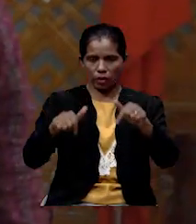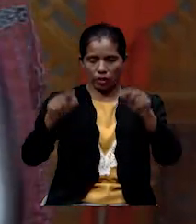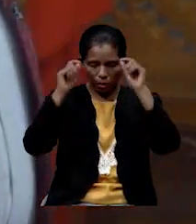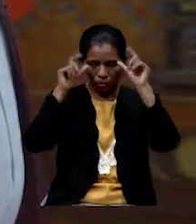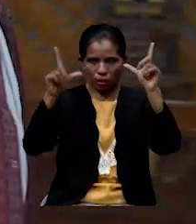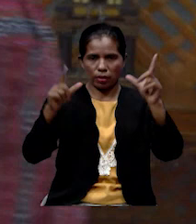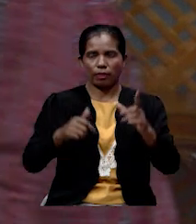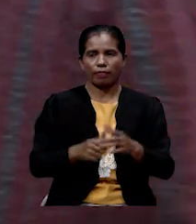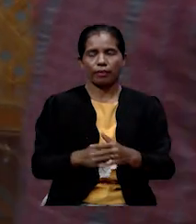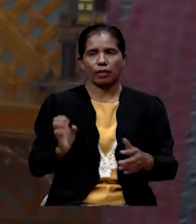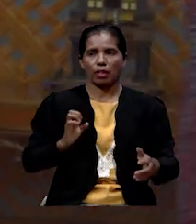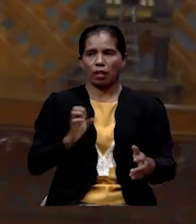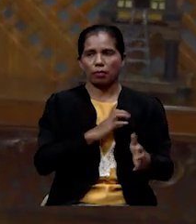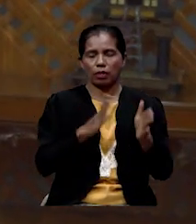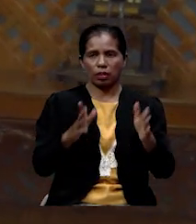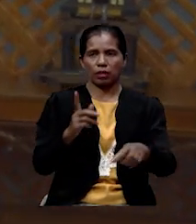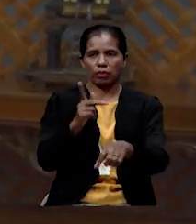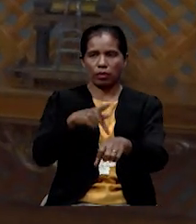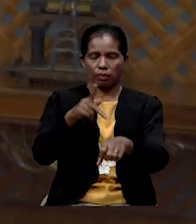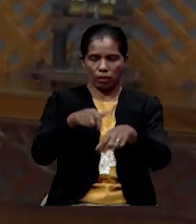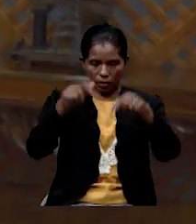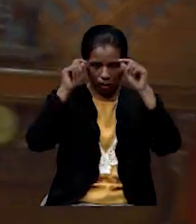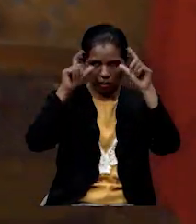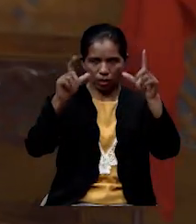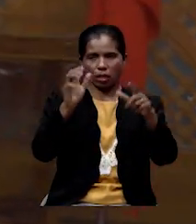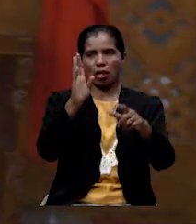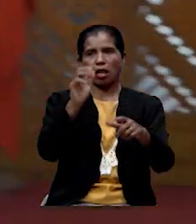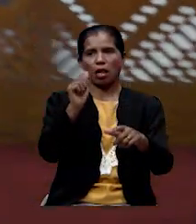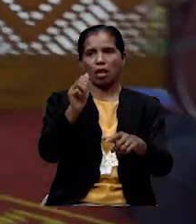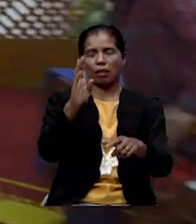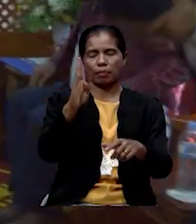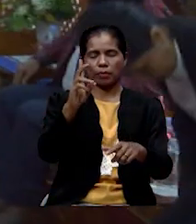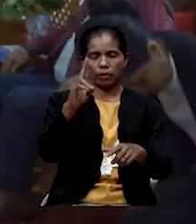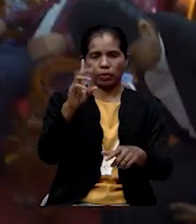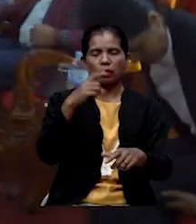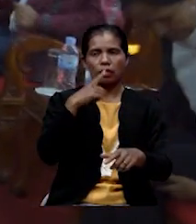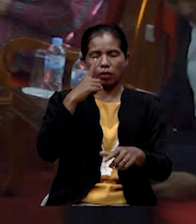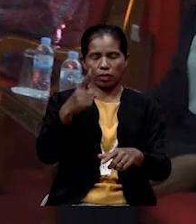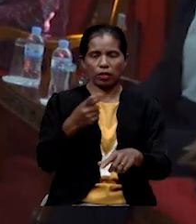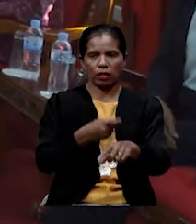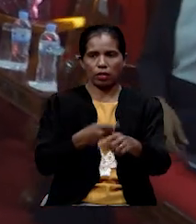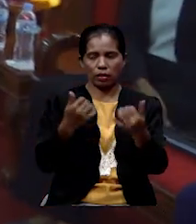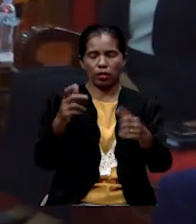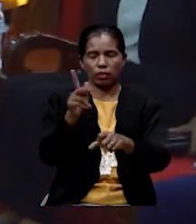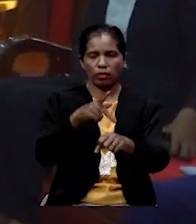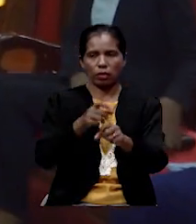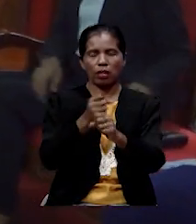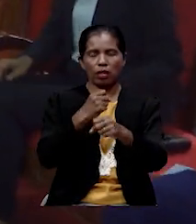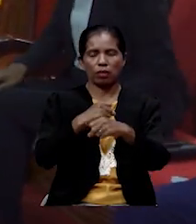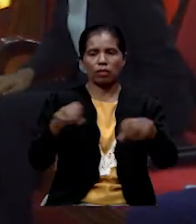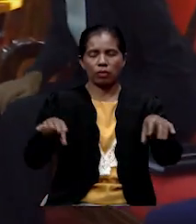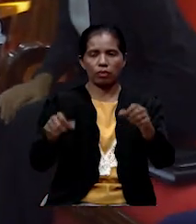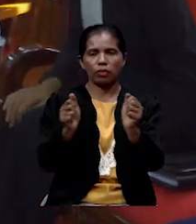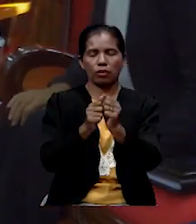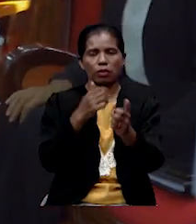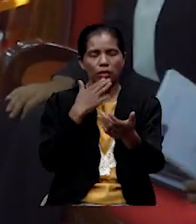Timor-Leste. Embaixador Filipina e Timor-Leste, Abdul Maid Kira Muin Hateteng, durante ne Filipina halau cooperação dia